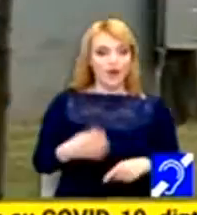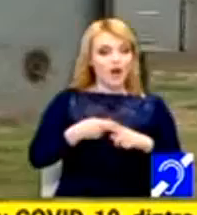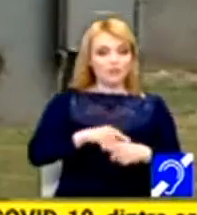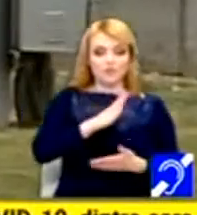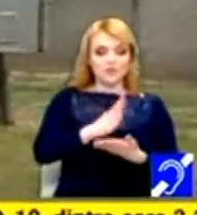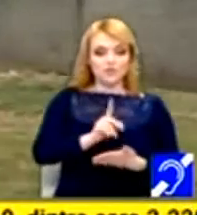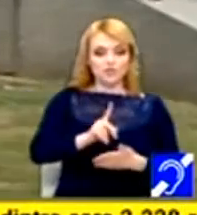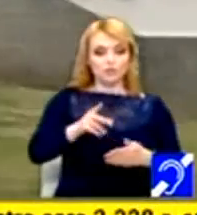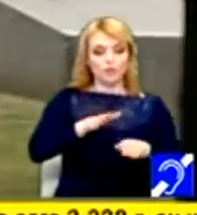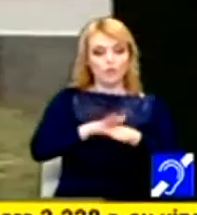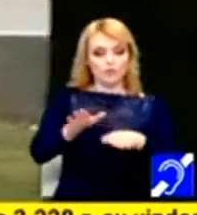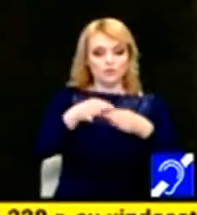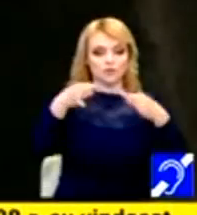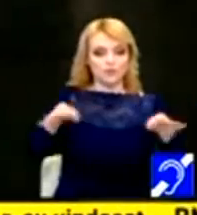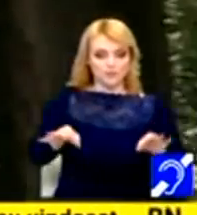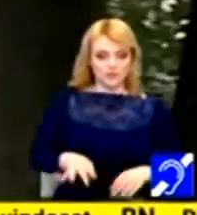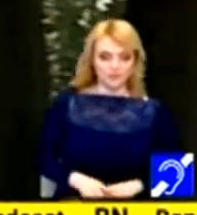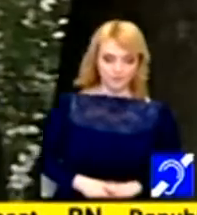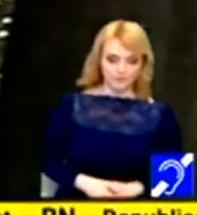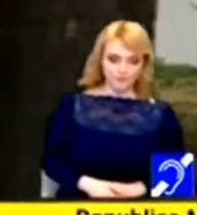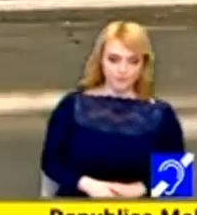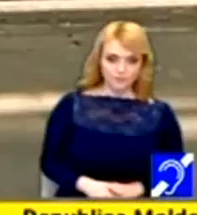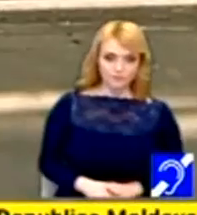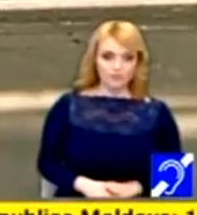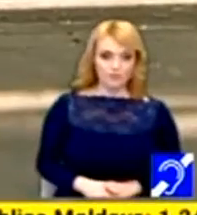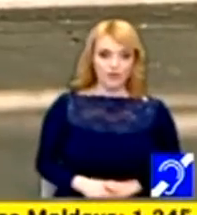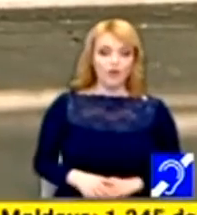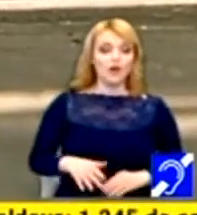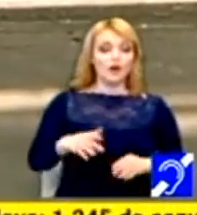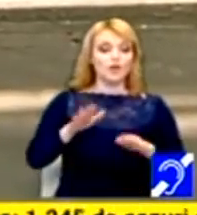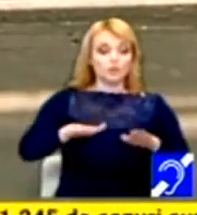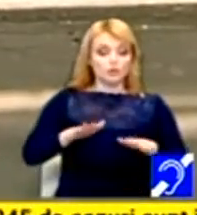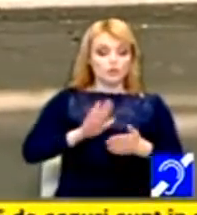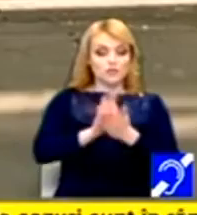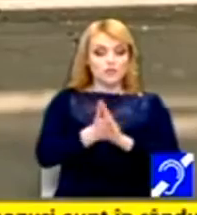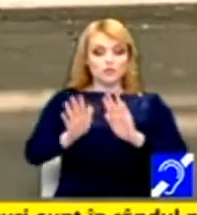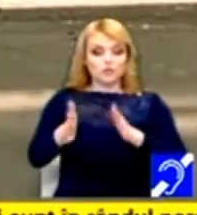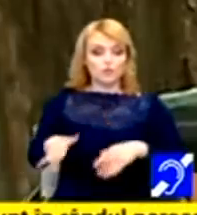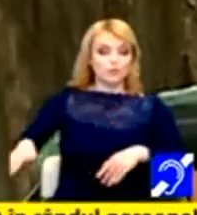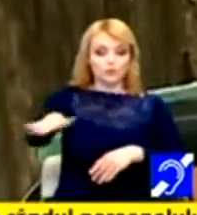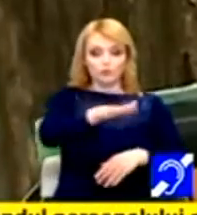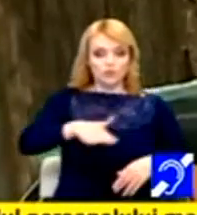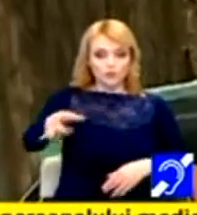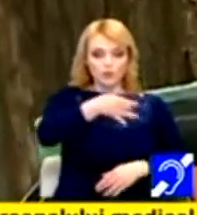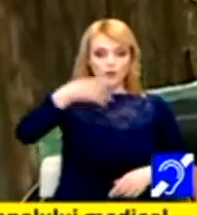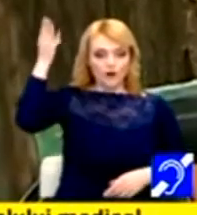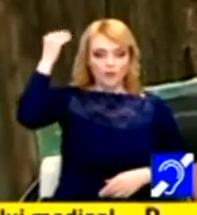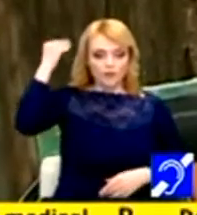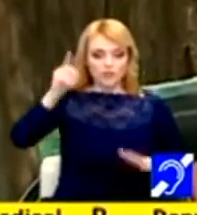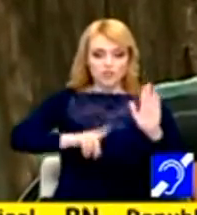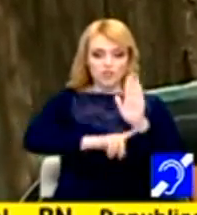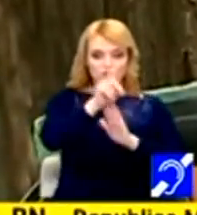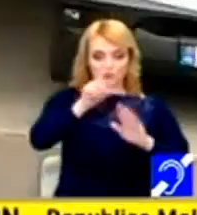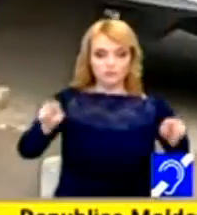înseamnă însă relaxarea restricțiilor impuse anterior. În locul stării de urgență, pe tot teritoriul Republicii Moldova va